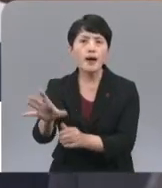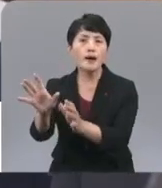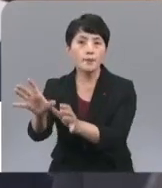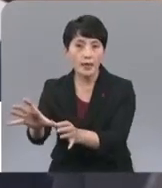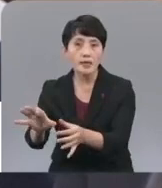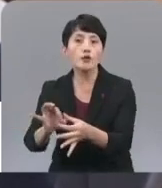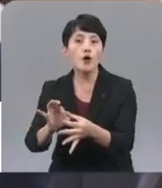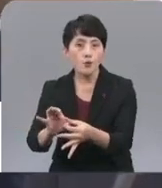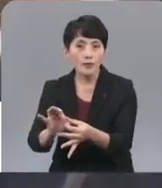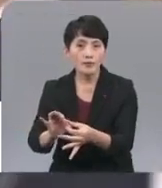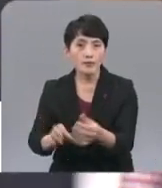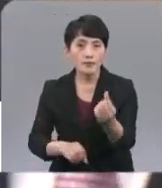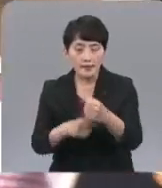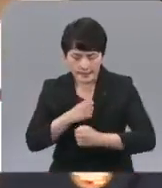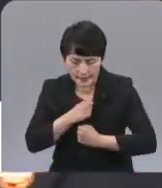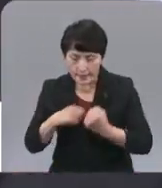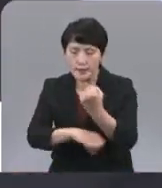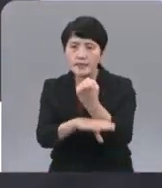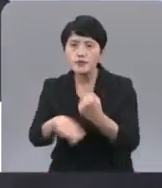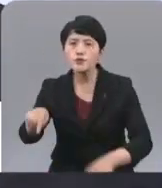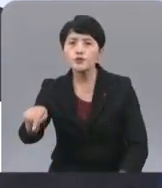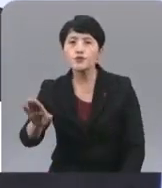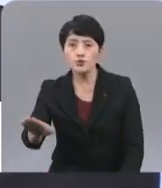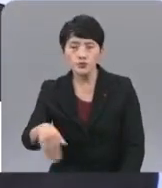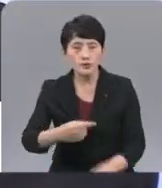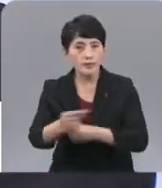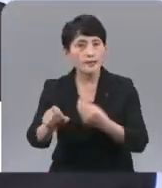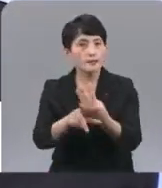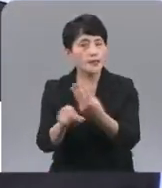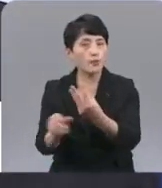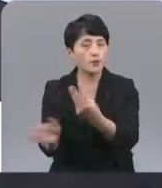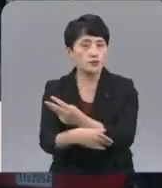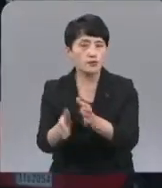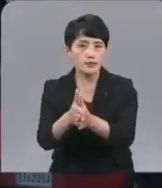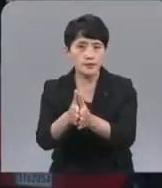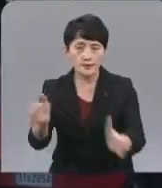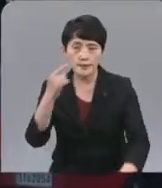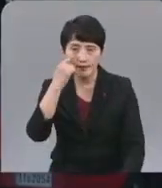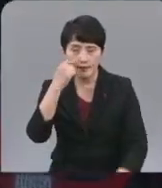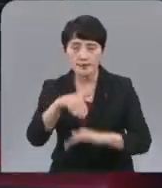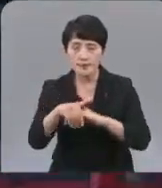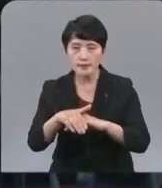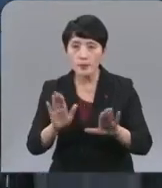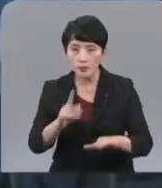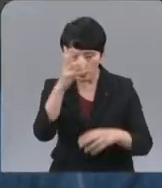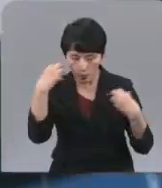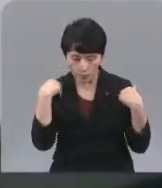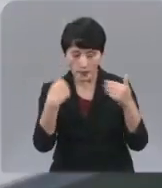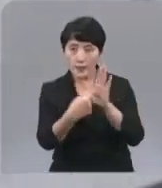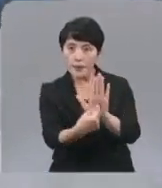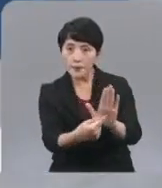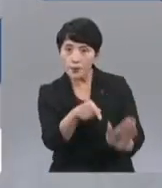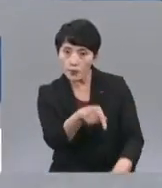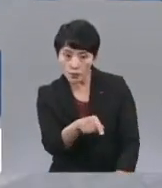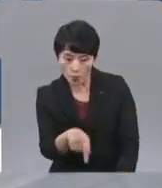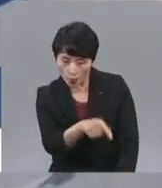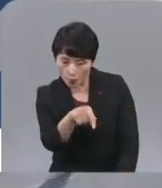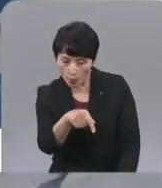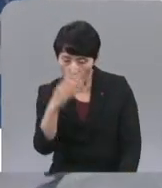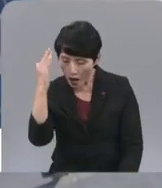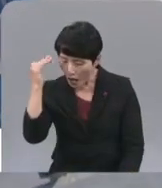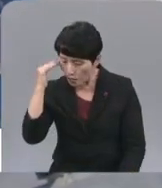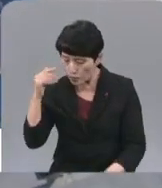البلاد التركيز على حمايه الضحايا لقضايا العنف المدرسي مع اتخاذ